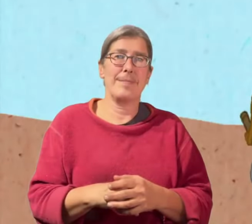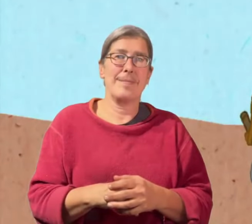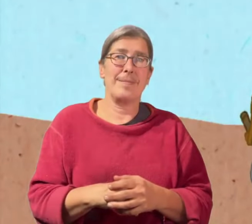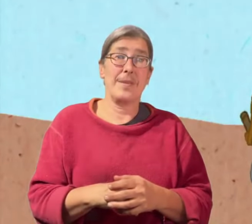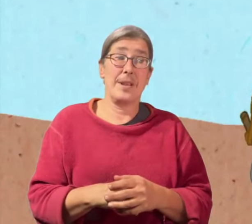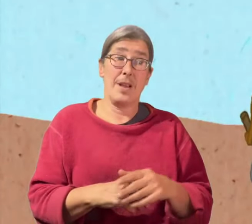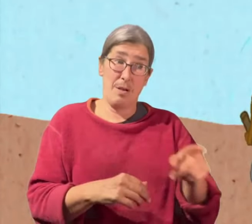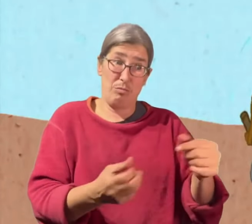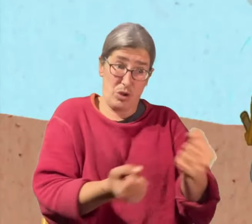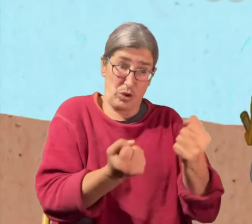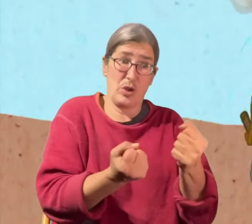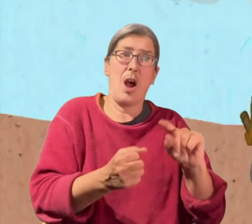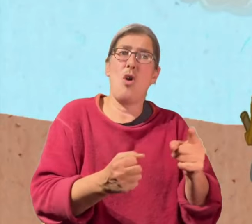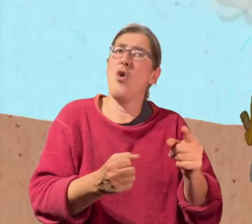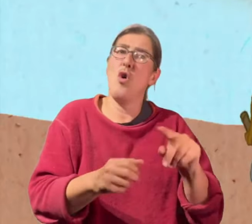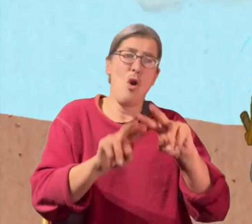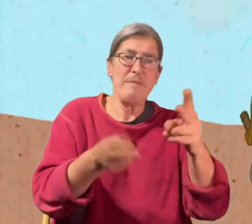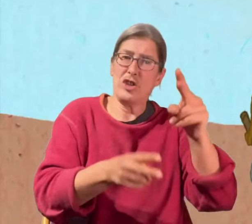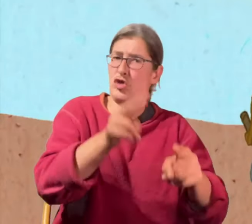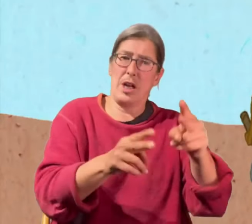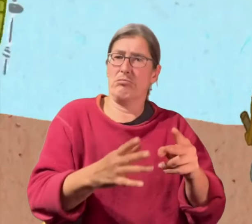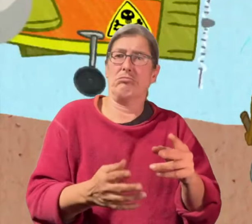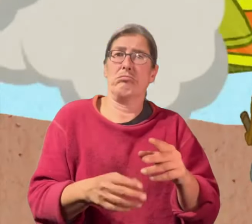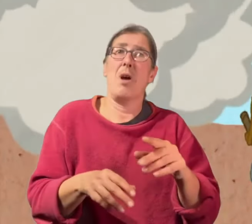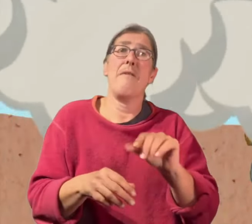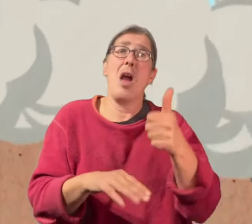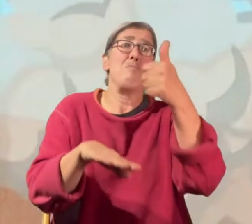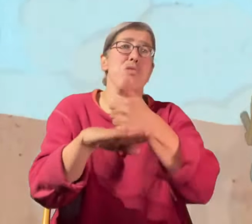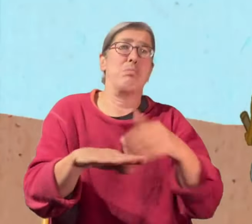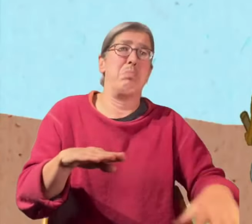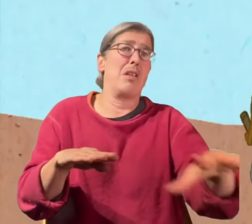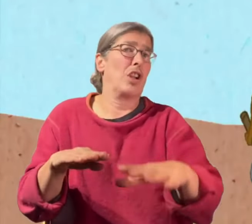Auch, dass bei der Produktion die Umwelt leidet, kümmert die Plantagenbesitzer nicht.